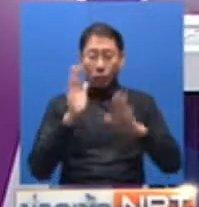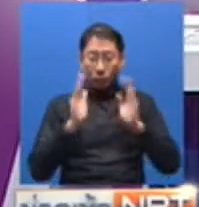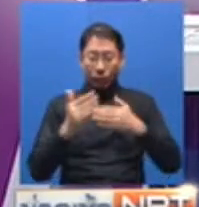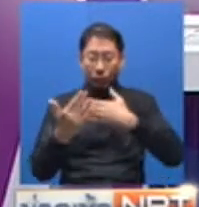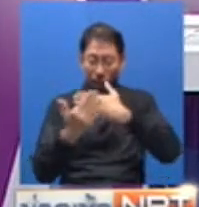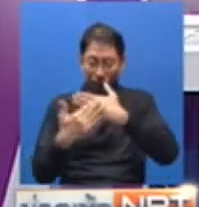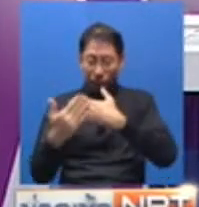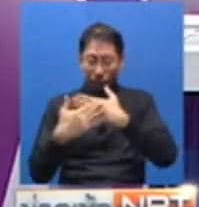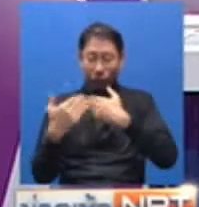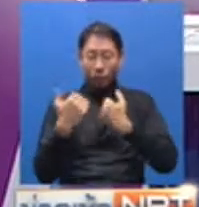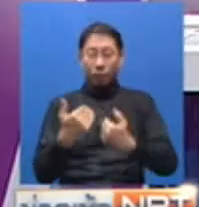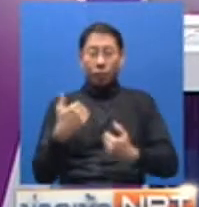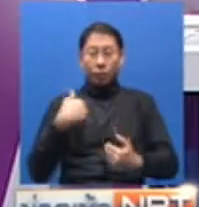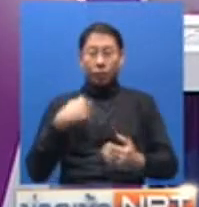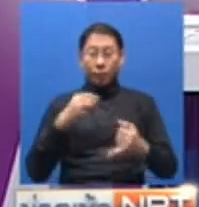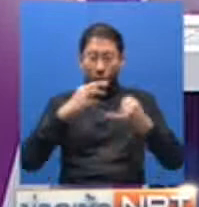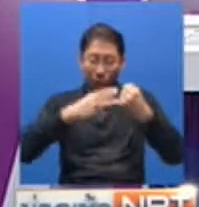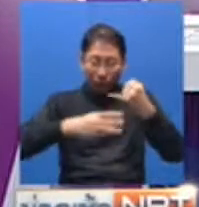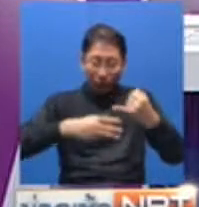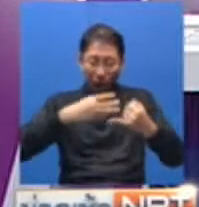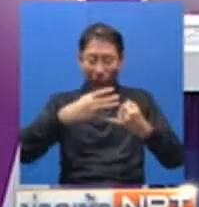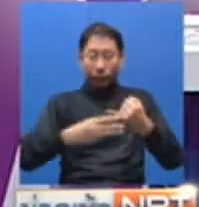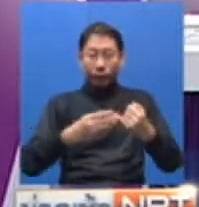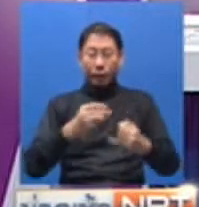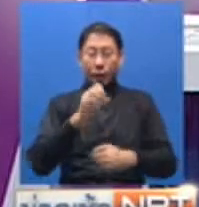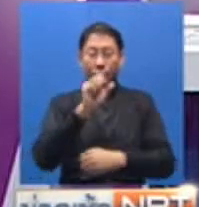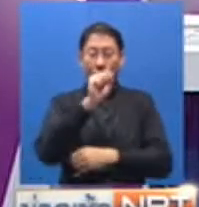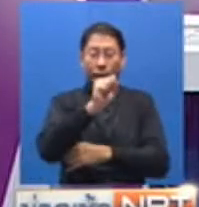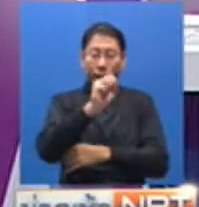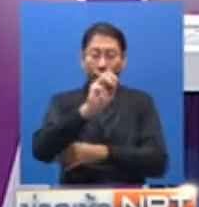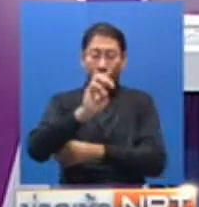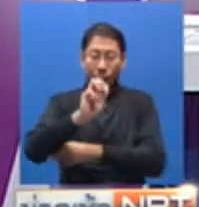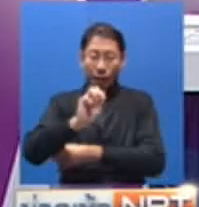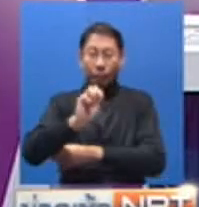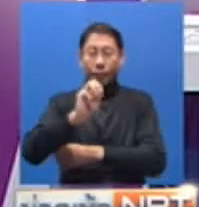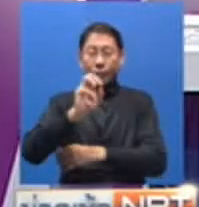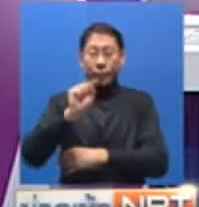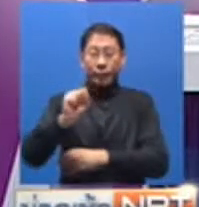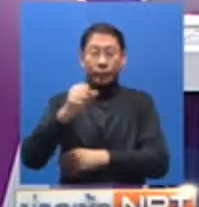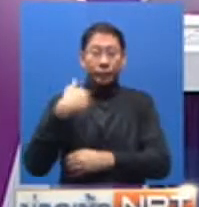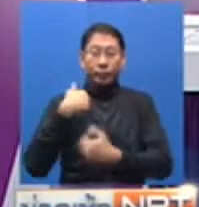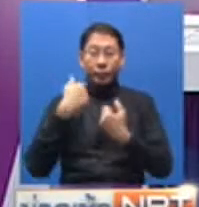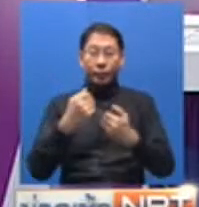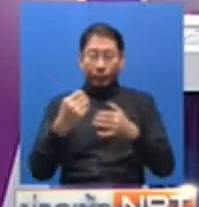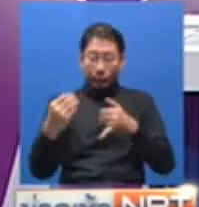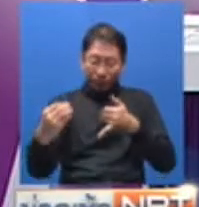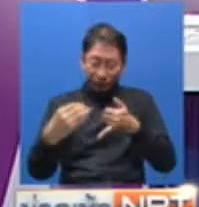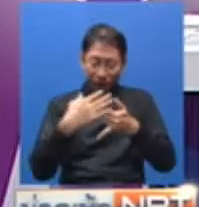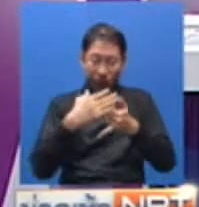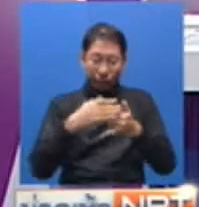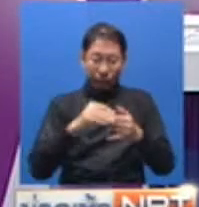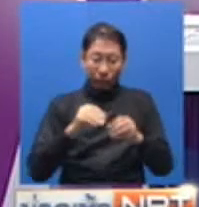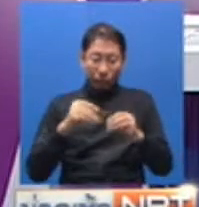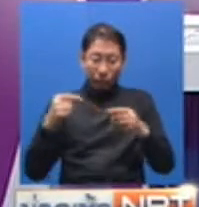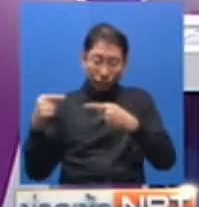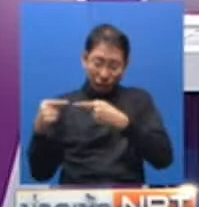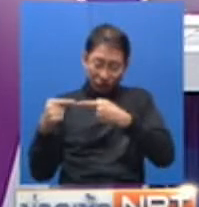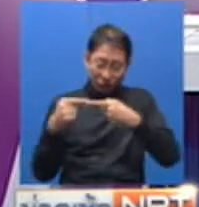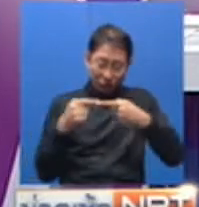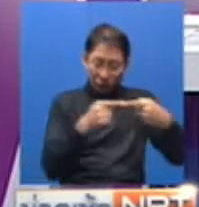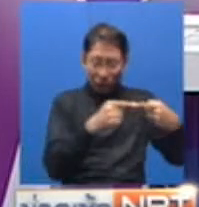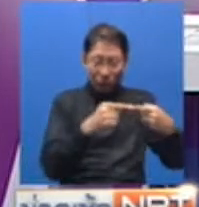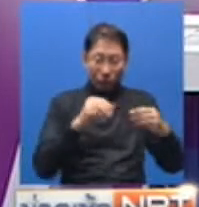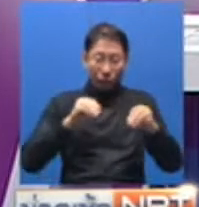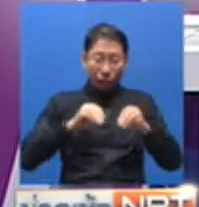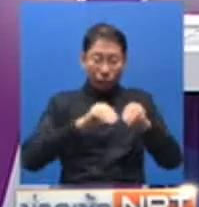เพื่อนๆว่าจะมีไวรัสผ่านทาง SMS หรือว่าข้อความผ่านทางมือถือมากดให้กดลิงก์แล้วก็จะมีการแพร่ไวรัสเ